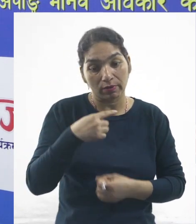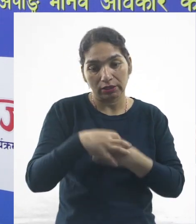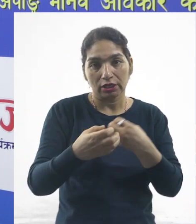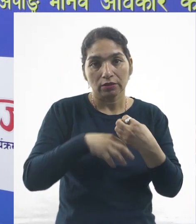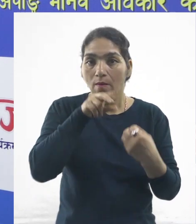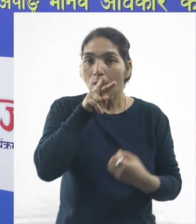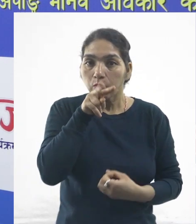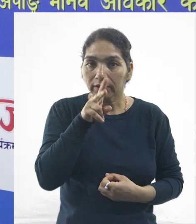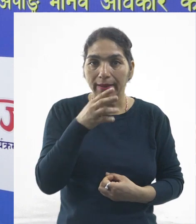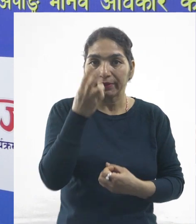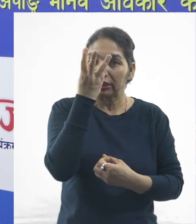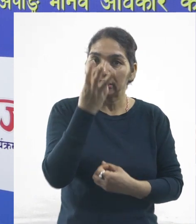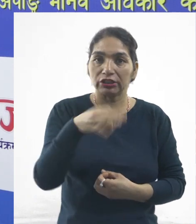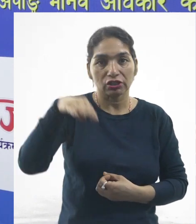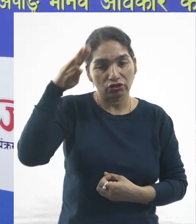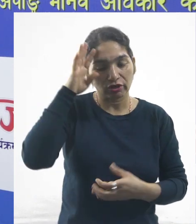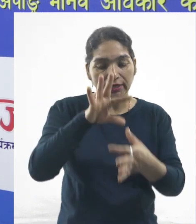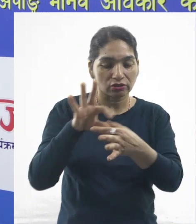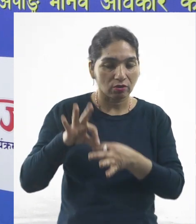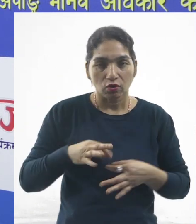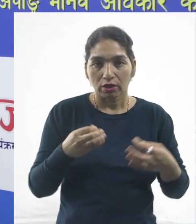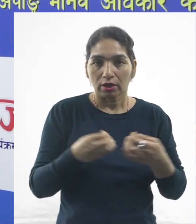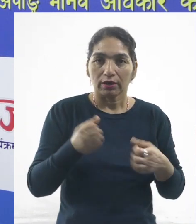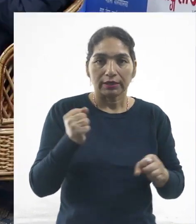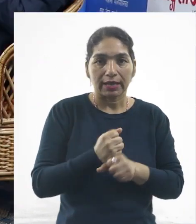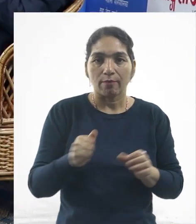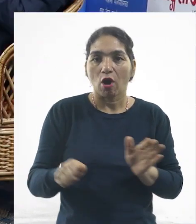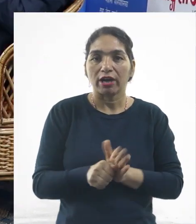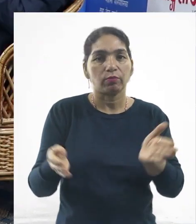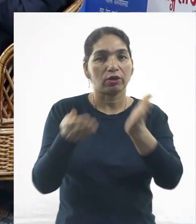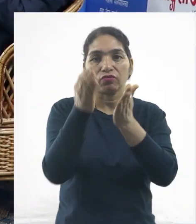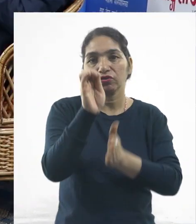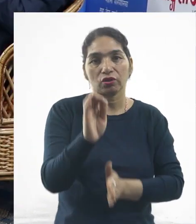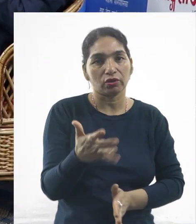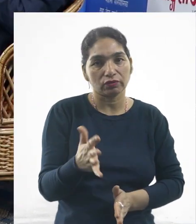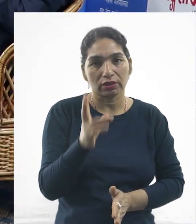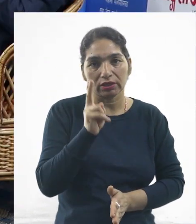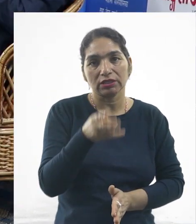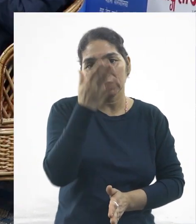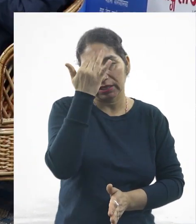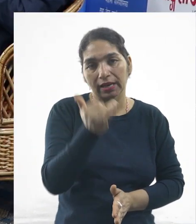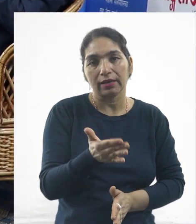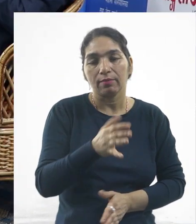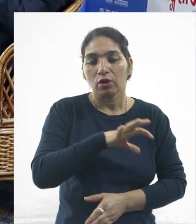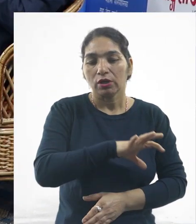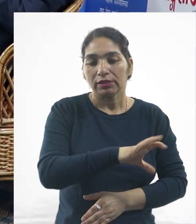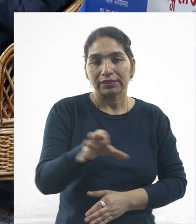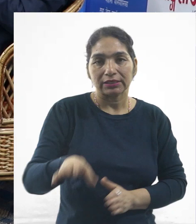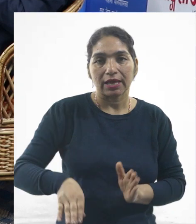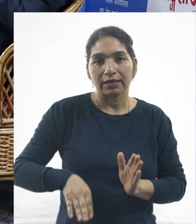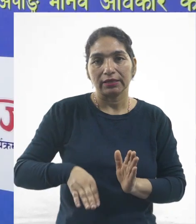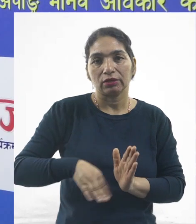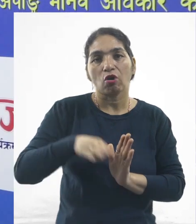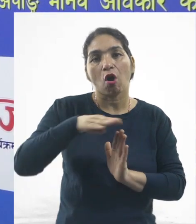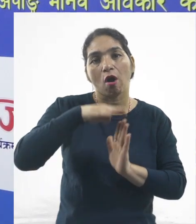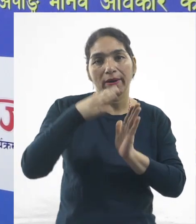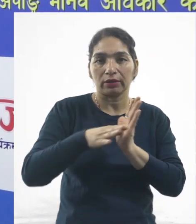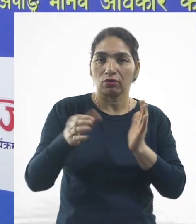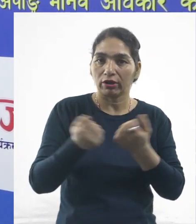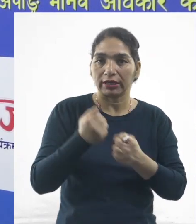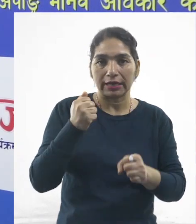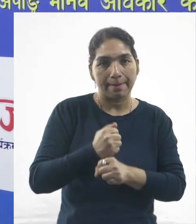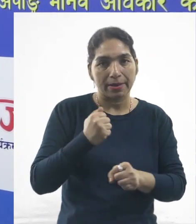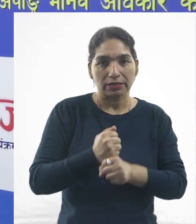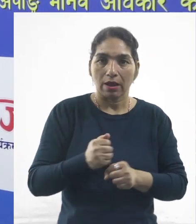बोलिरहँदाखेरि चाहिँ हामी तिनटै सरकार समन्वय भएर काम अगाडि बढाउन सकेको चाहिँ छैन त्यसै कारणले म स्थानीय तहबाट गर्न सक्ने काम चाहिँ म हरेक काममा